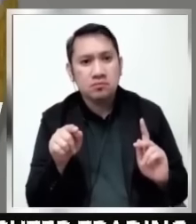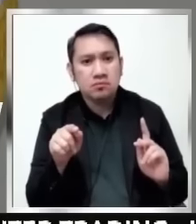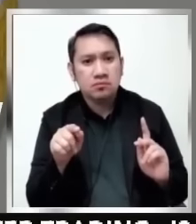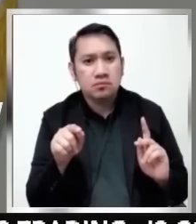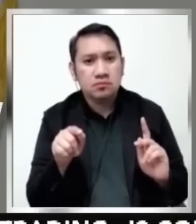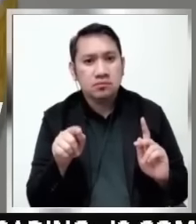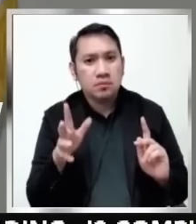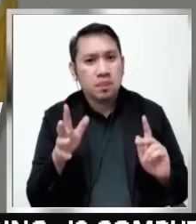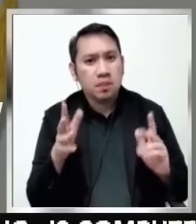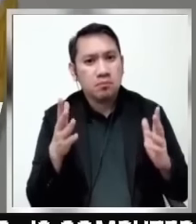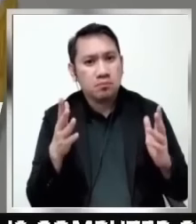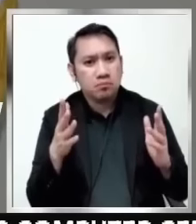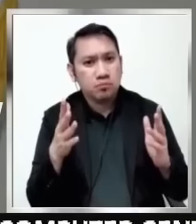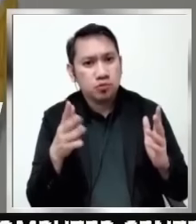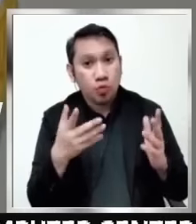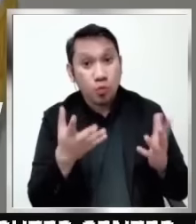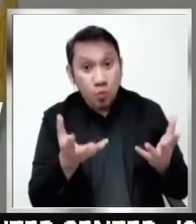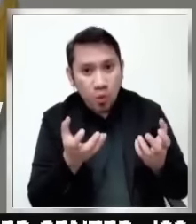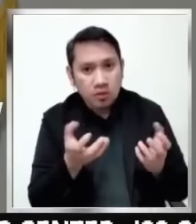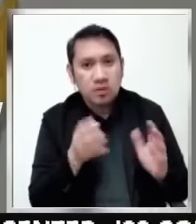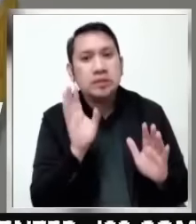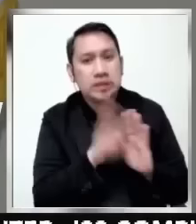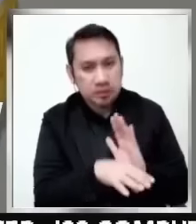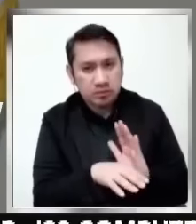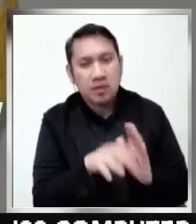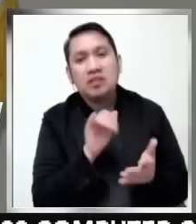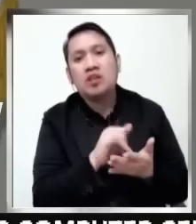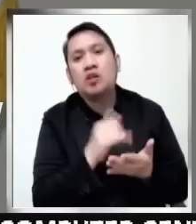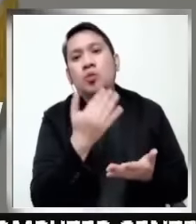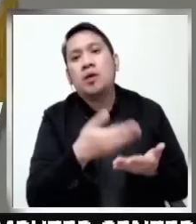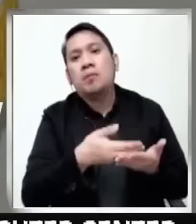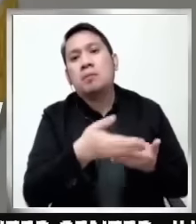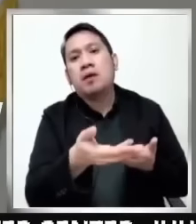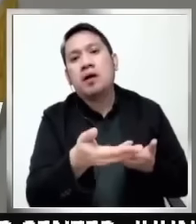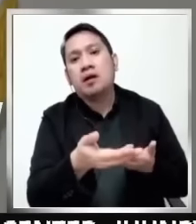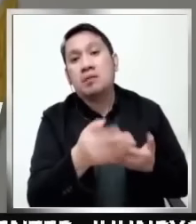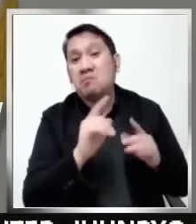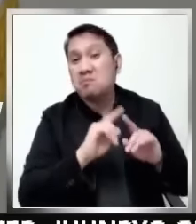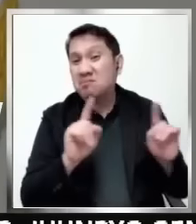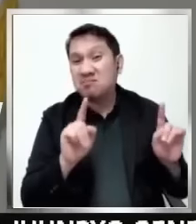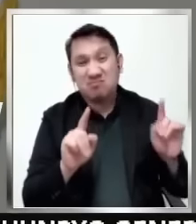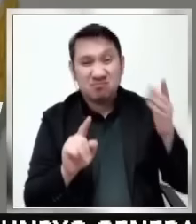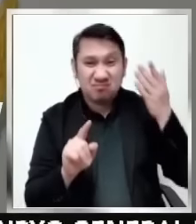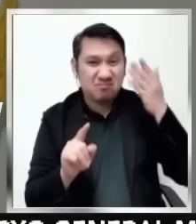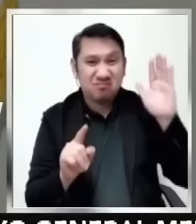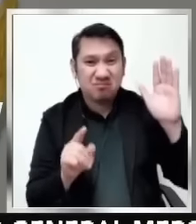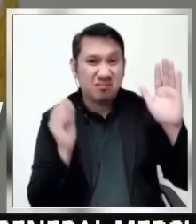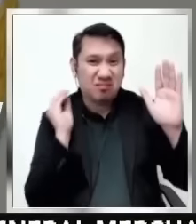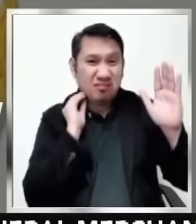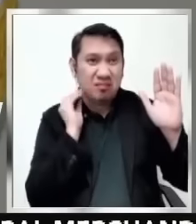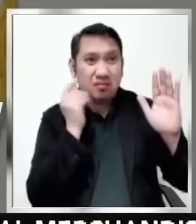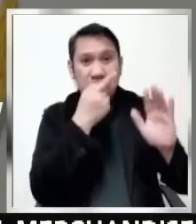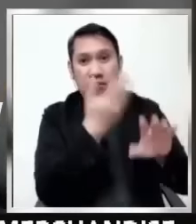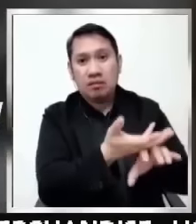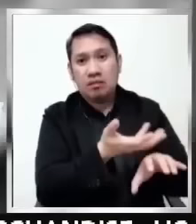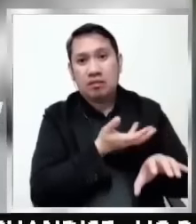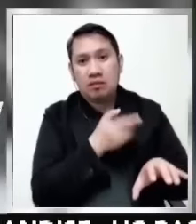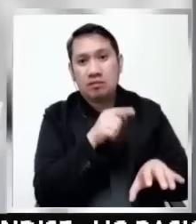after sa mura ay ito ang nabibili. Hindi nila alam na loloko na sila dahil fake at ang mga produktong